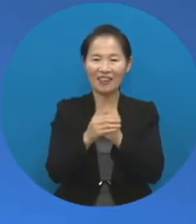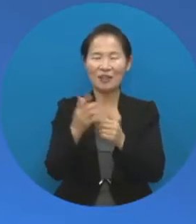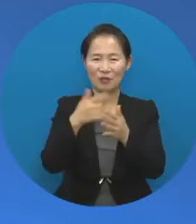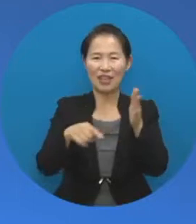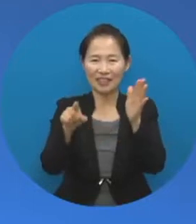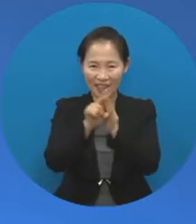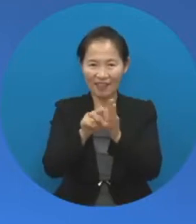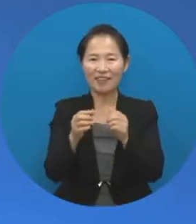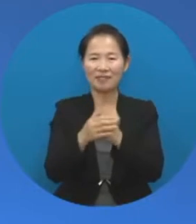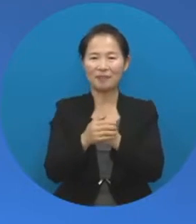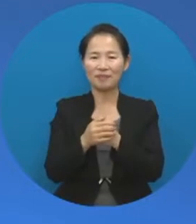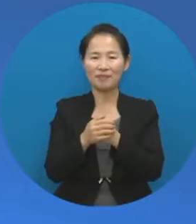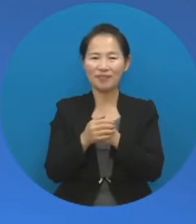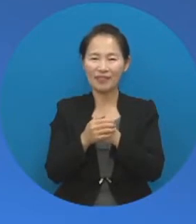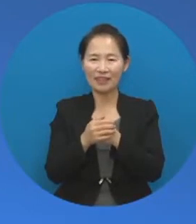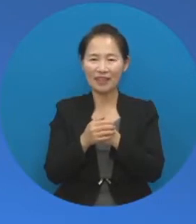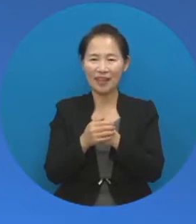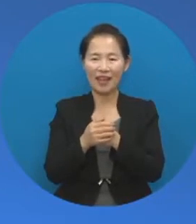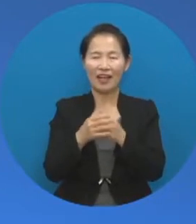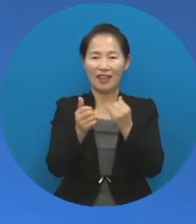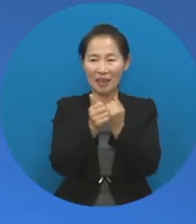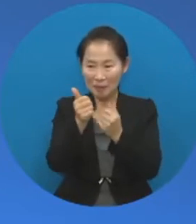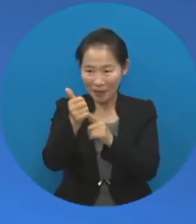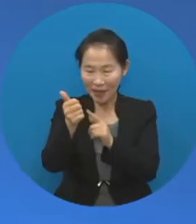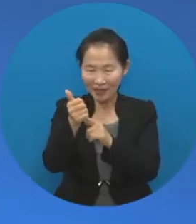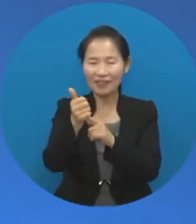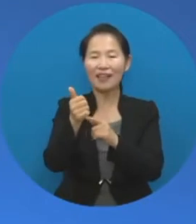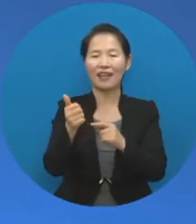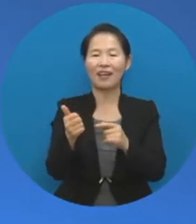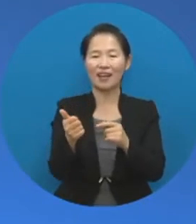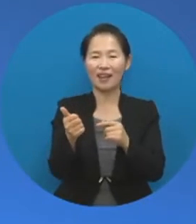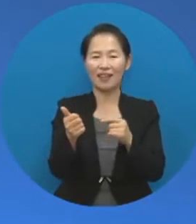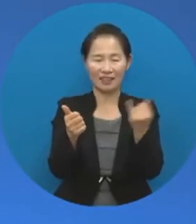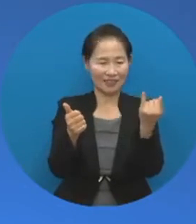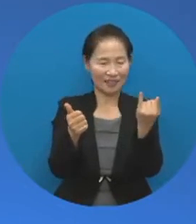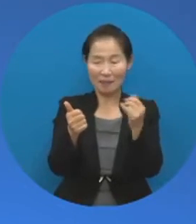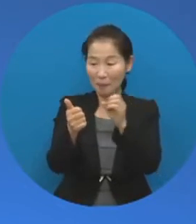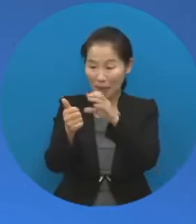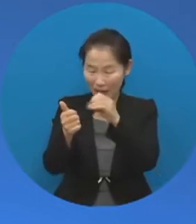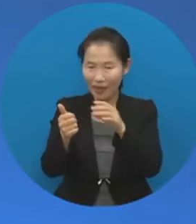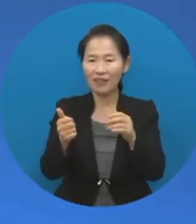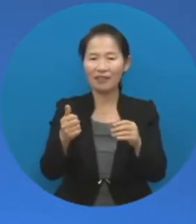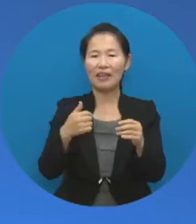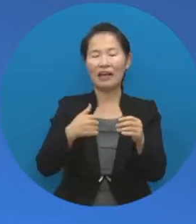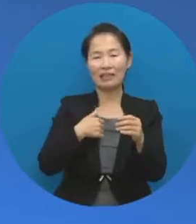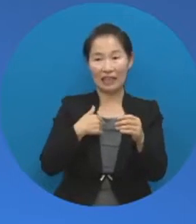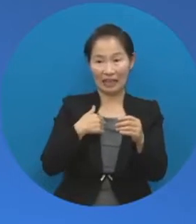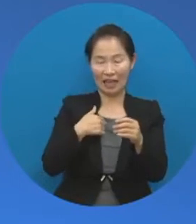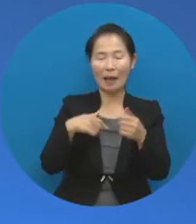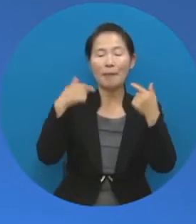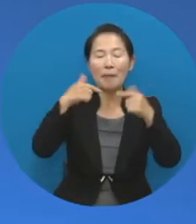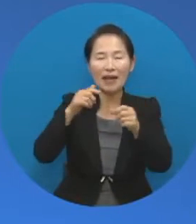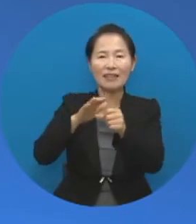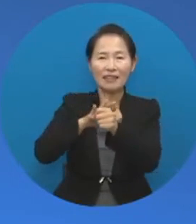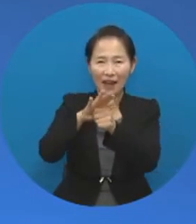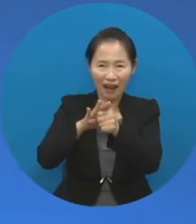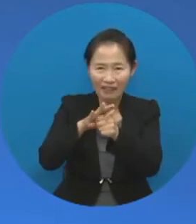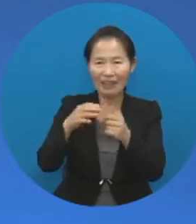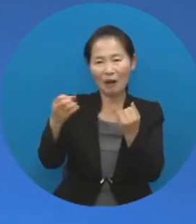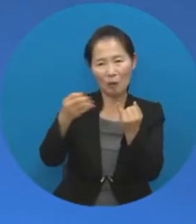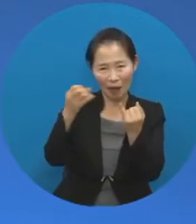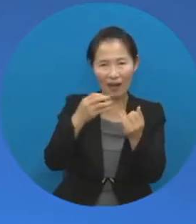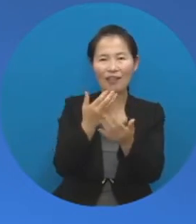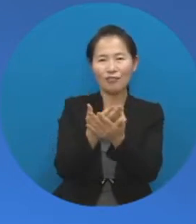남편에게 나에게 매일 사랑한다는 말을 해달라고 그랬어요. 옆구리 찔러서 절 바뀐 거죠.